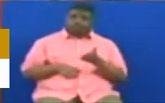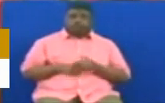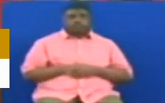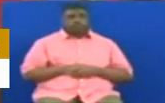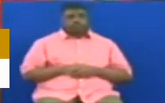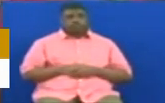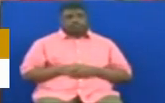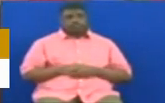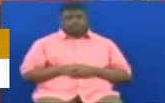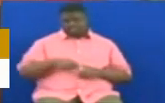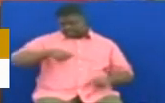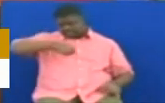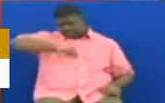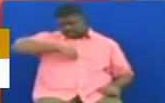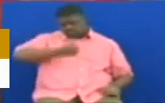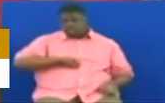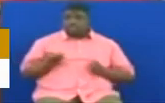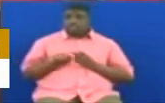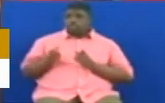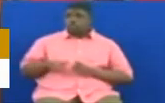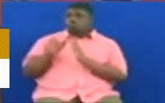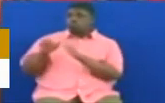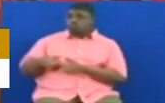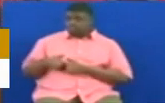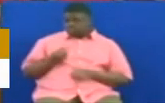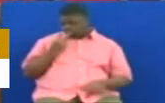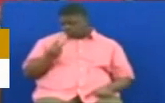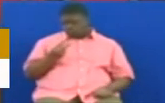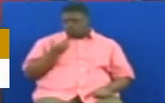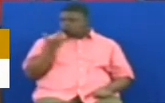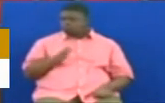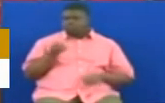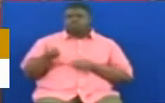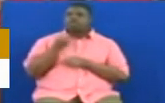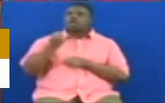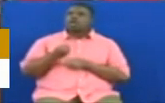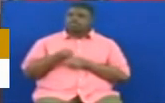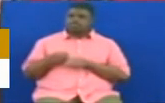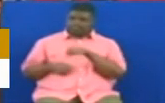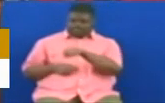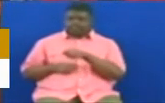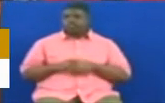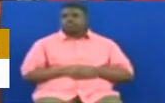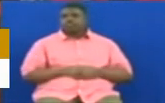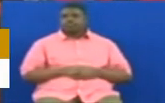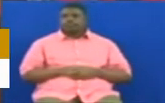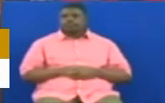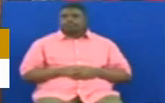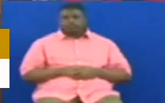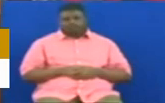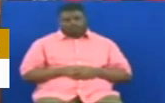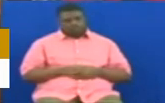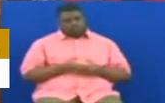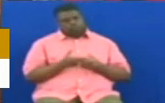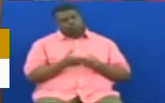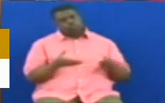ni jambo ambalo sisi wenyewe kama wabunge tuliliona kwamba ni muhimu likafanyiwa kazi, kwa sababu tunapoteza